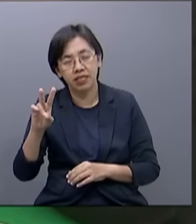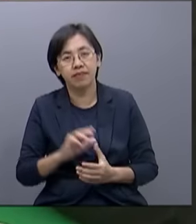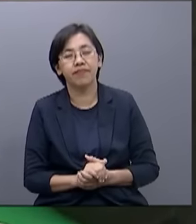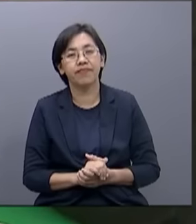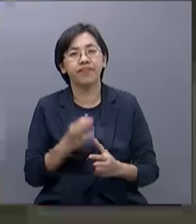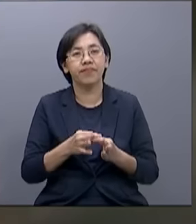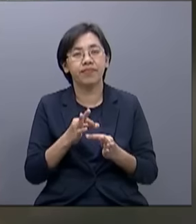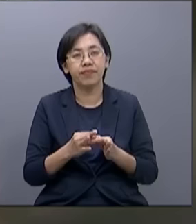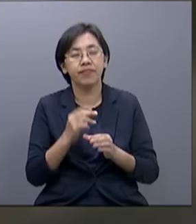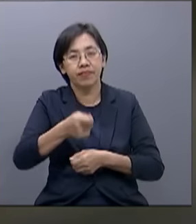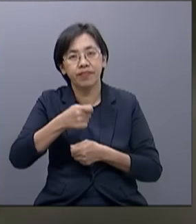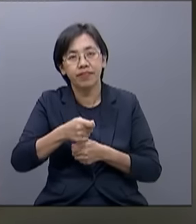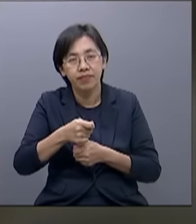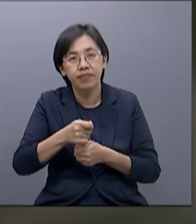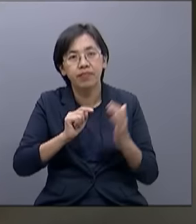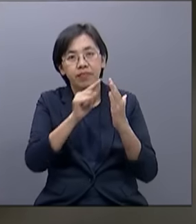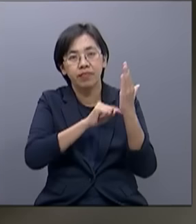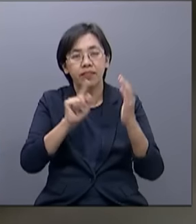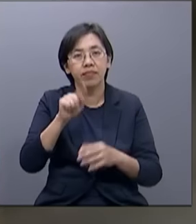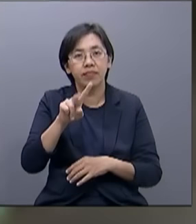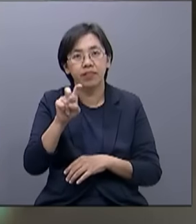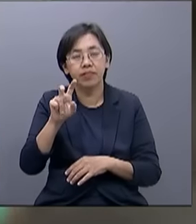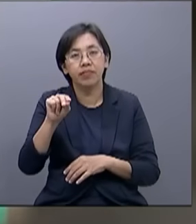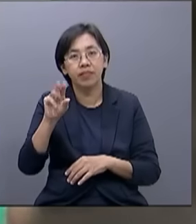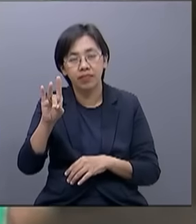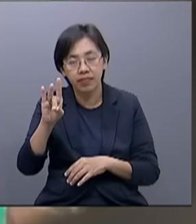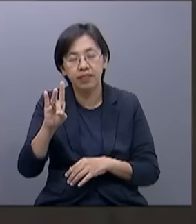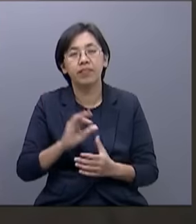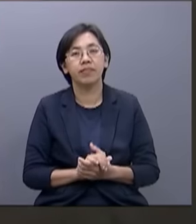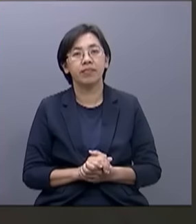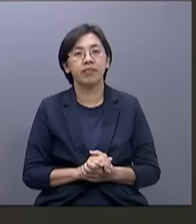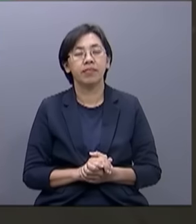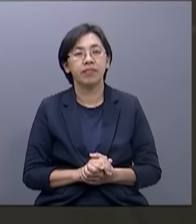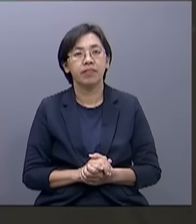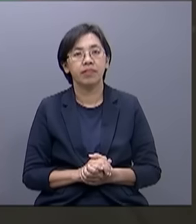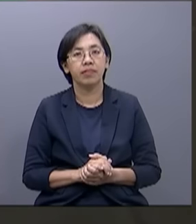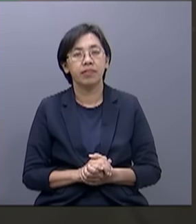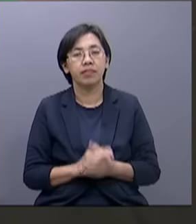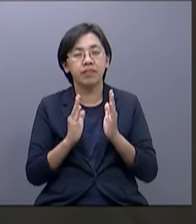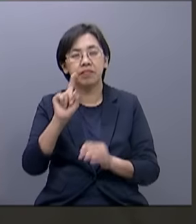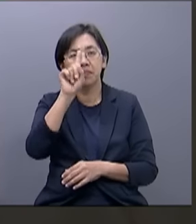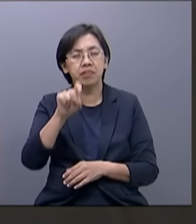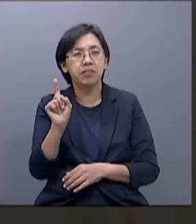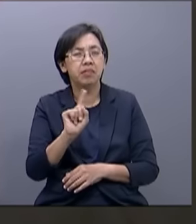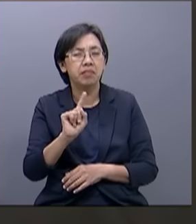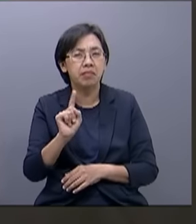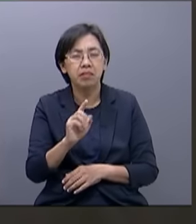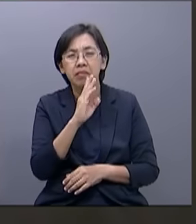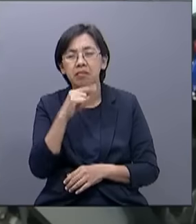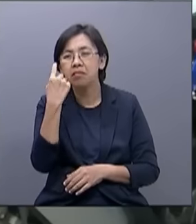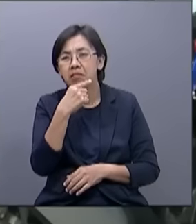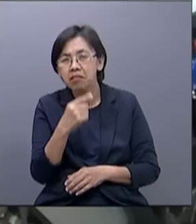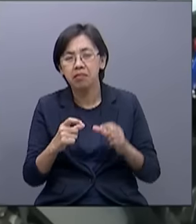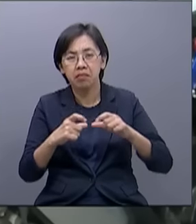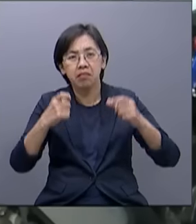ธนาคารเพื่อการเกษตรและสหกรณ์การเกษตร 138แห่งทั่วประเทศค่ะส่วนที่มีคนสงสัยกันว่าแล้วผู้ที่ถือบาทรสวัสการ